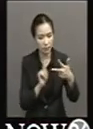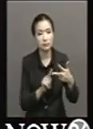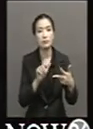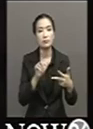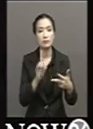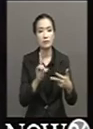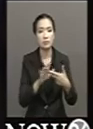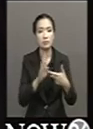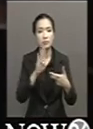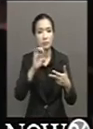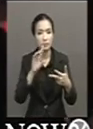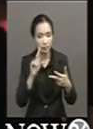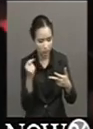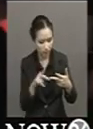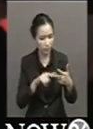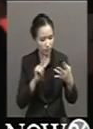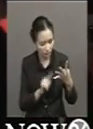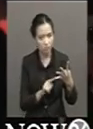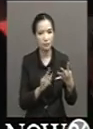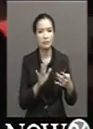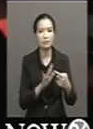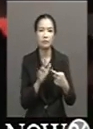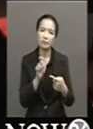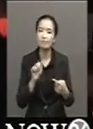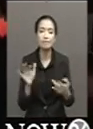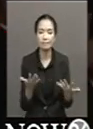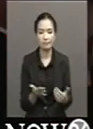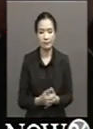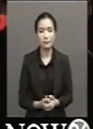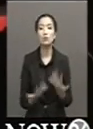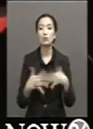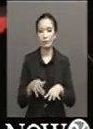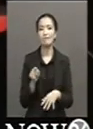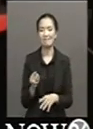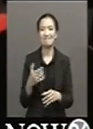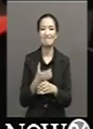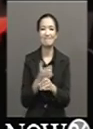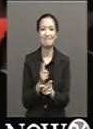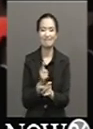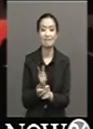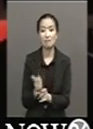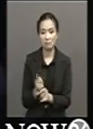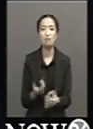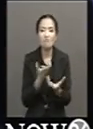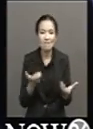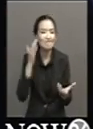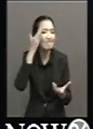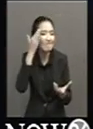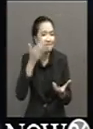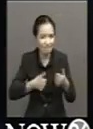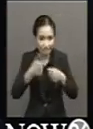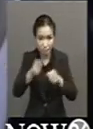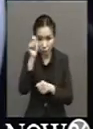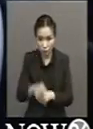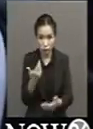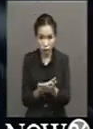านะครับที่เข้ามาร่วมงานในงานก็มีการเปิดประมูลครับของที่ระลึกเกี่ยวกับทีมแมนเชสเตอร์ยูไนเต็ดนะครับได้เงินใน